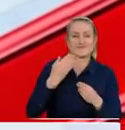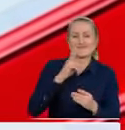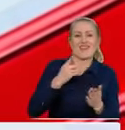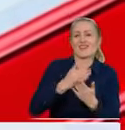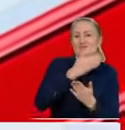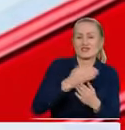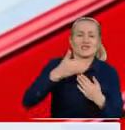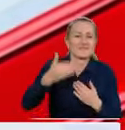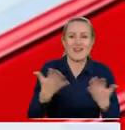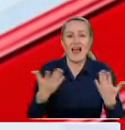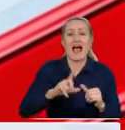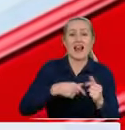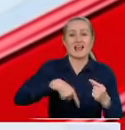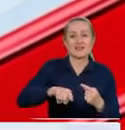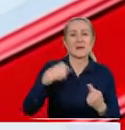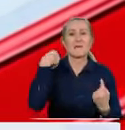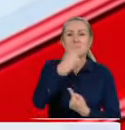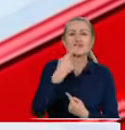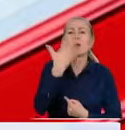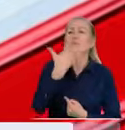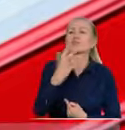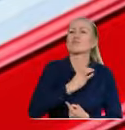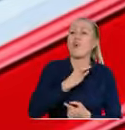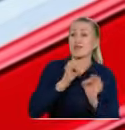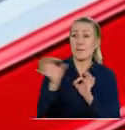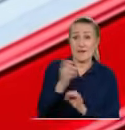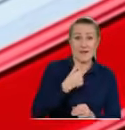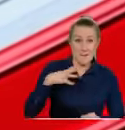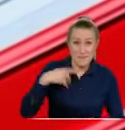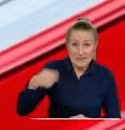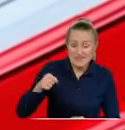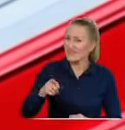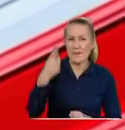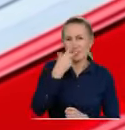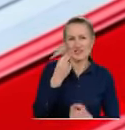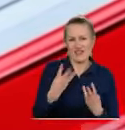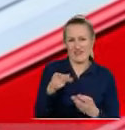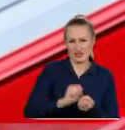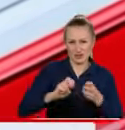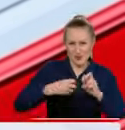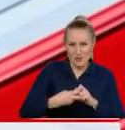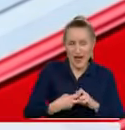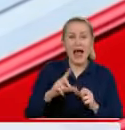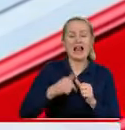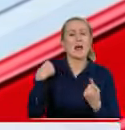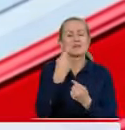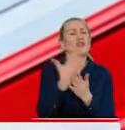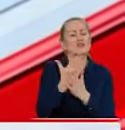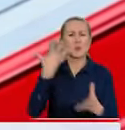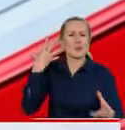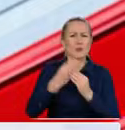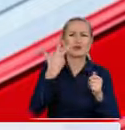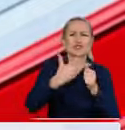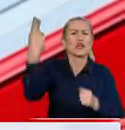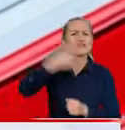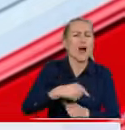mojej pięcioletniej kadencji to nie ten problem będzie najważniejszy. Najważniejsze będzie to, dlaczego od 30 lat w Polsce nie postawiono tych budowli